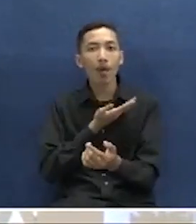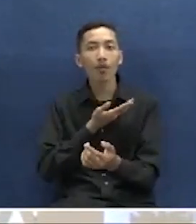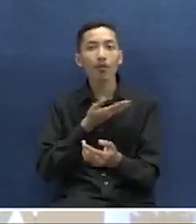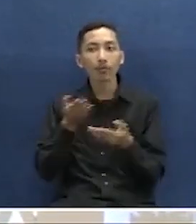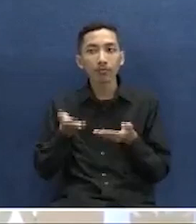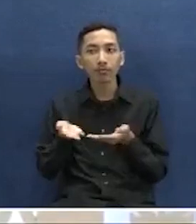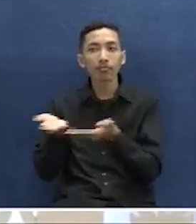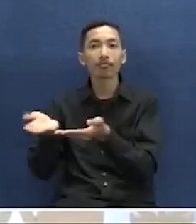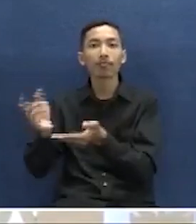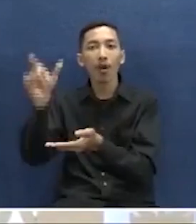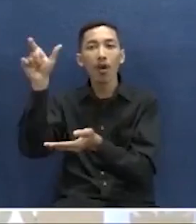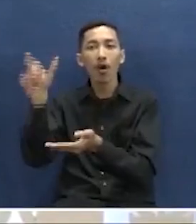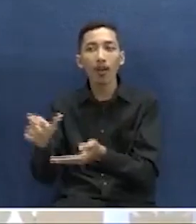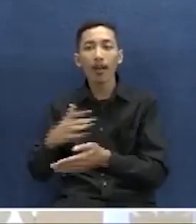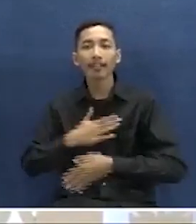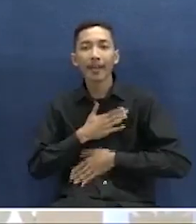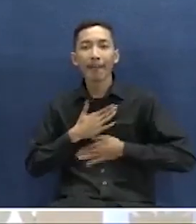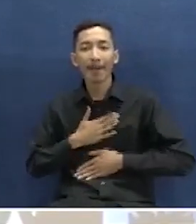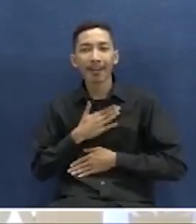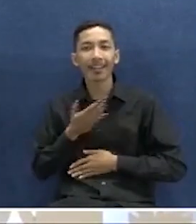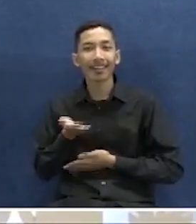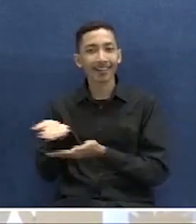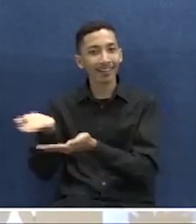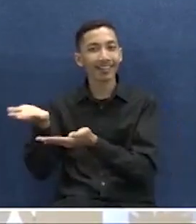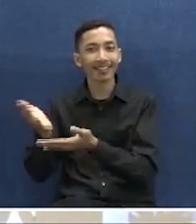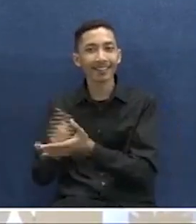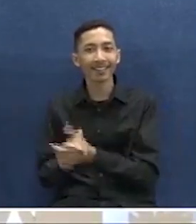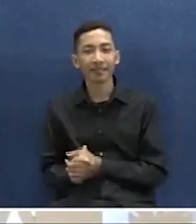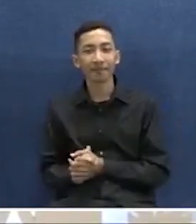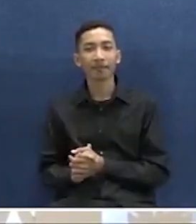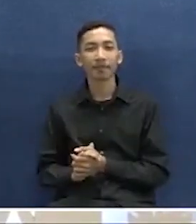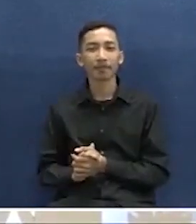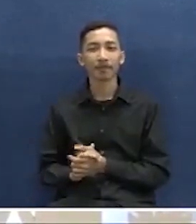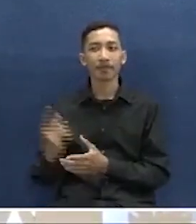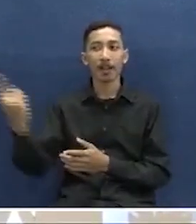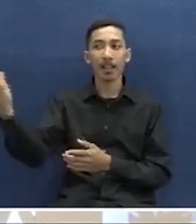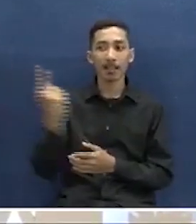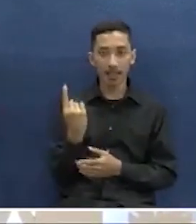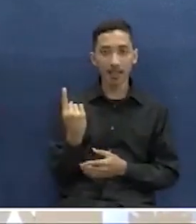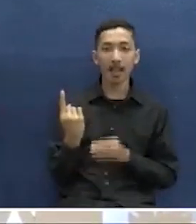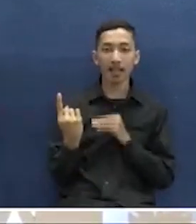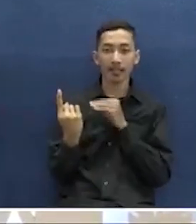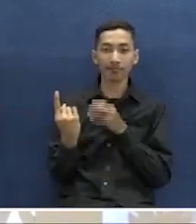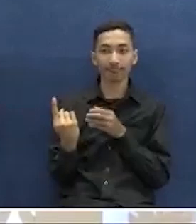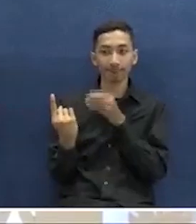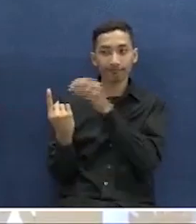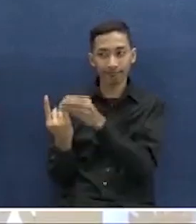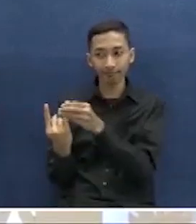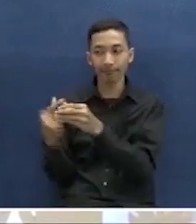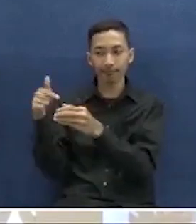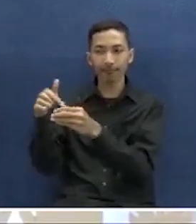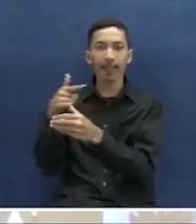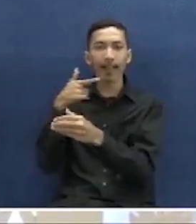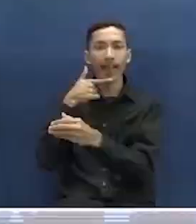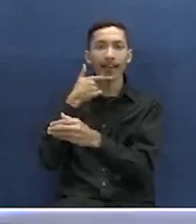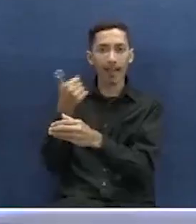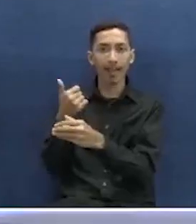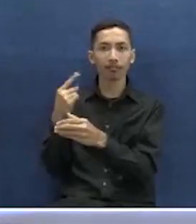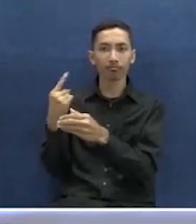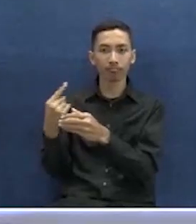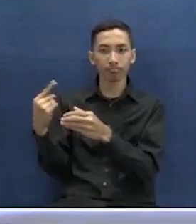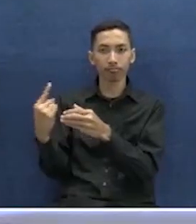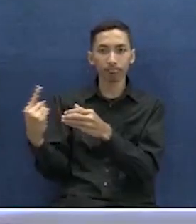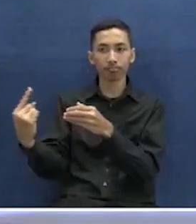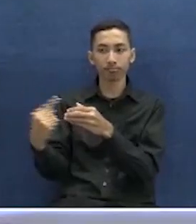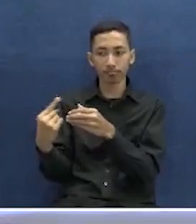karena setiap bisnis itu butuh retention orang balik untuk ngopi lagi tempat kita Bukannya nggak punya duit Eh bukannya nomor hp-nya juga